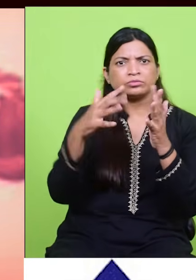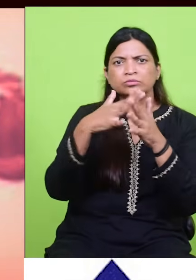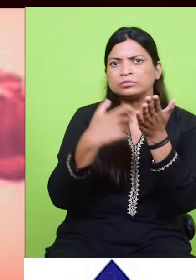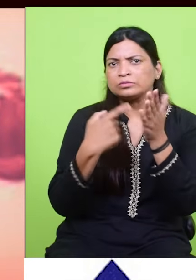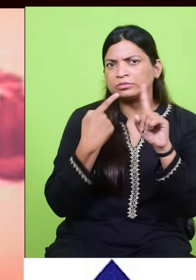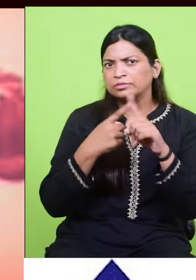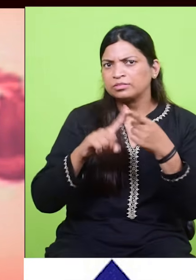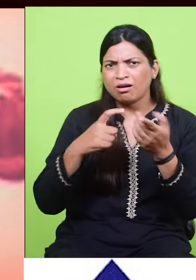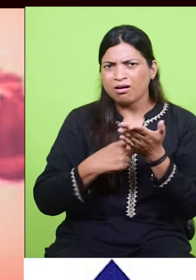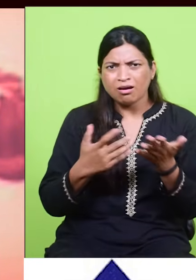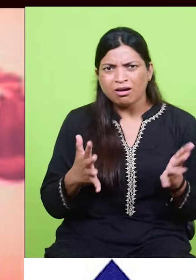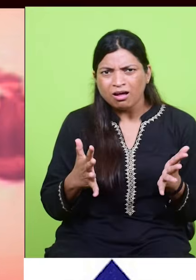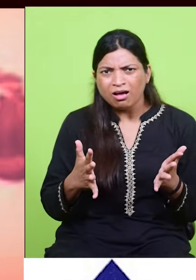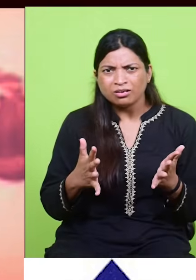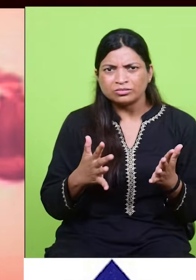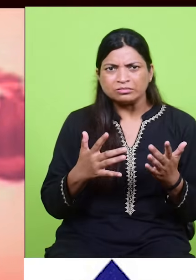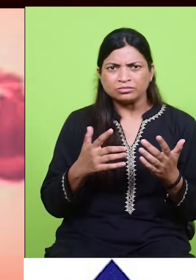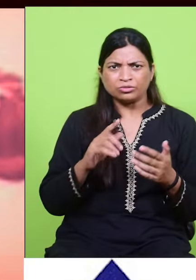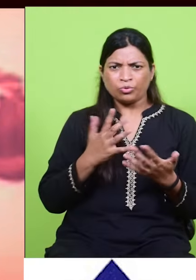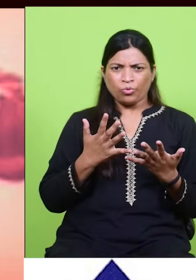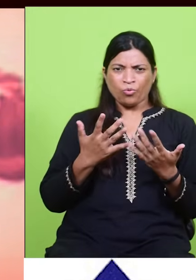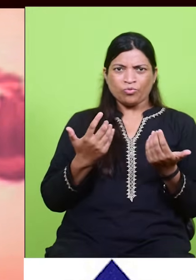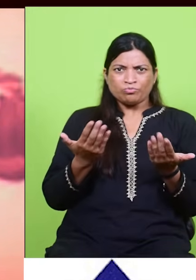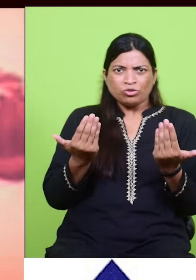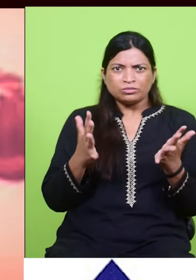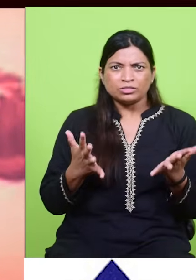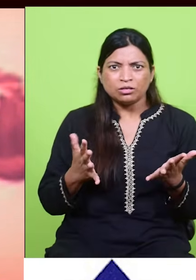बताई कि गुरदीप को डेफ राइटर चाहिए, क्योंकि वो तो अपनी आंसर को